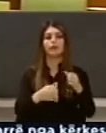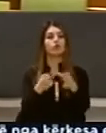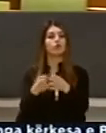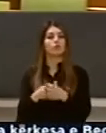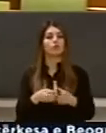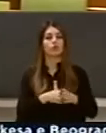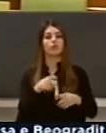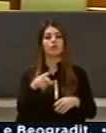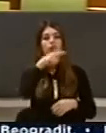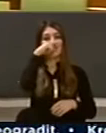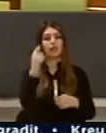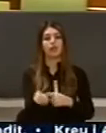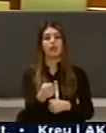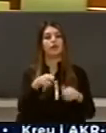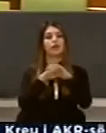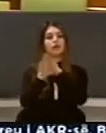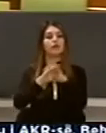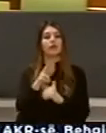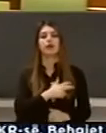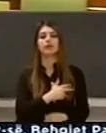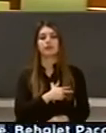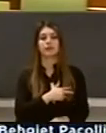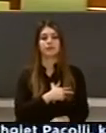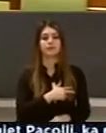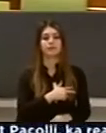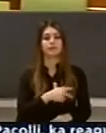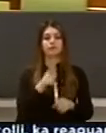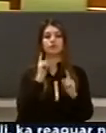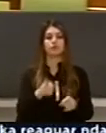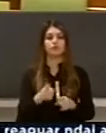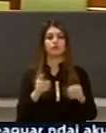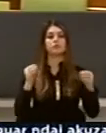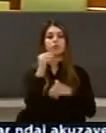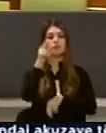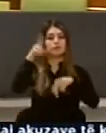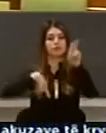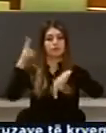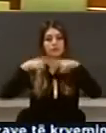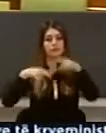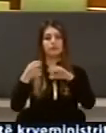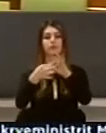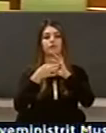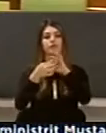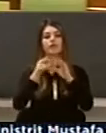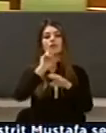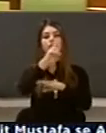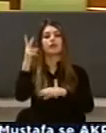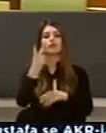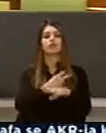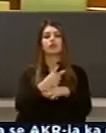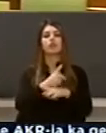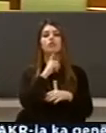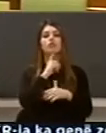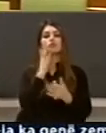joshin qytetarët në rrugë ilegale. Të vazhdoj procesi riadësimit të koordinuar me shtetën të cilat kanë emigruar